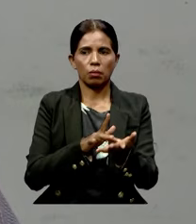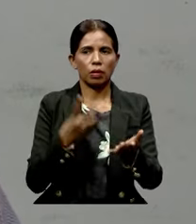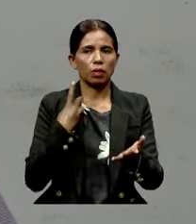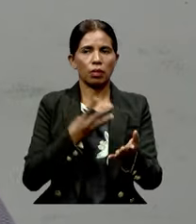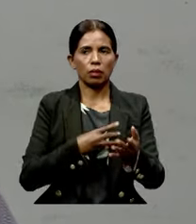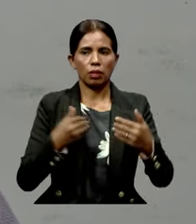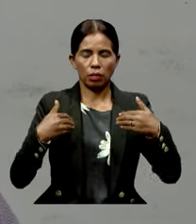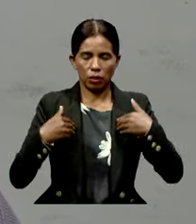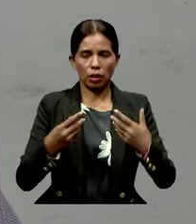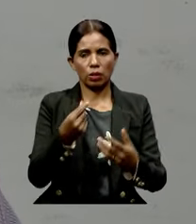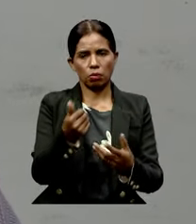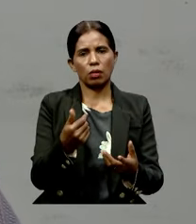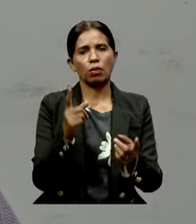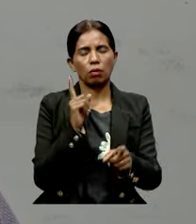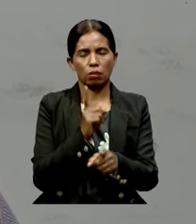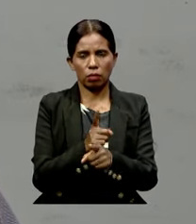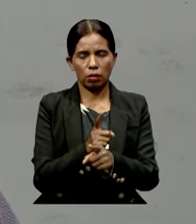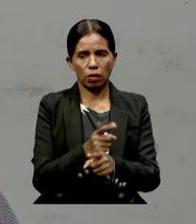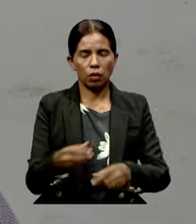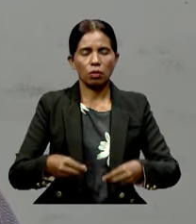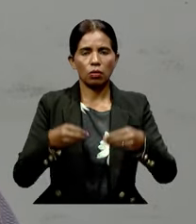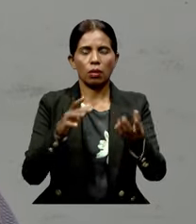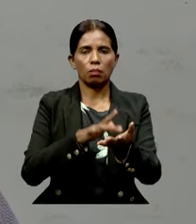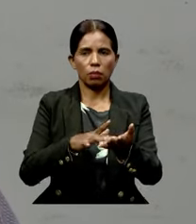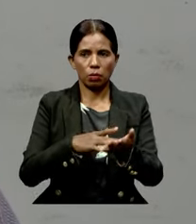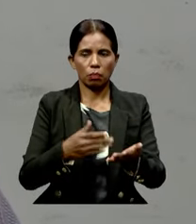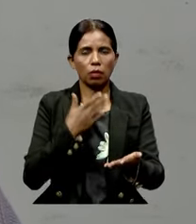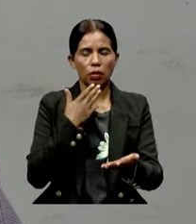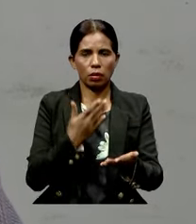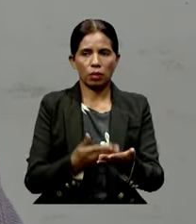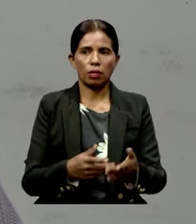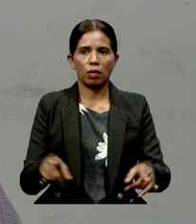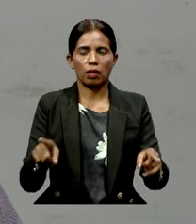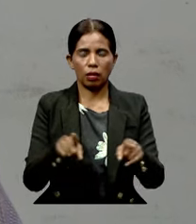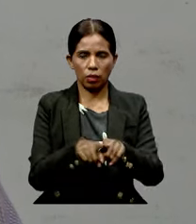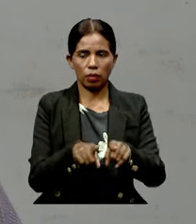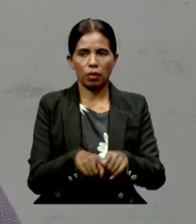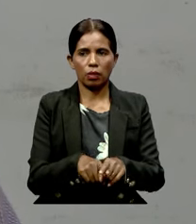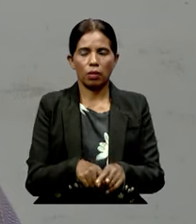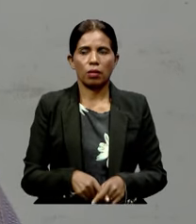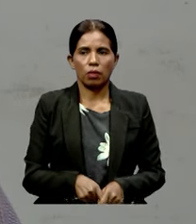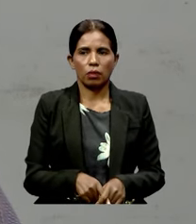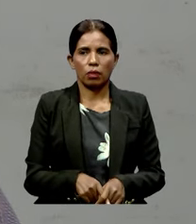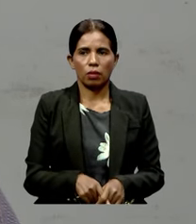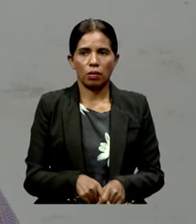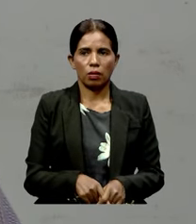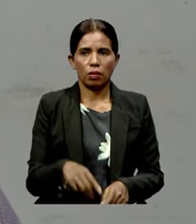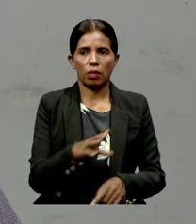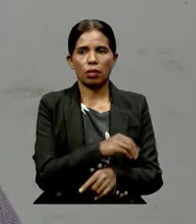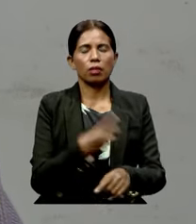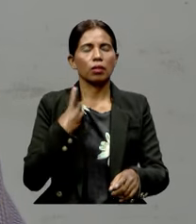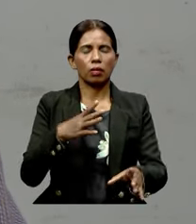iha limita sound loss fornecimento kuantidad na bekiki anesan iha kalau nggak salah mereka kata ya folik asid itu